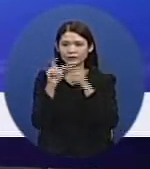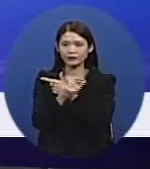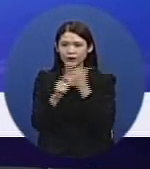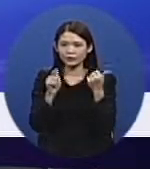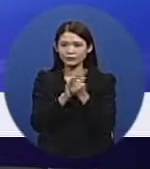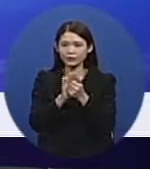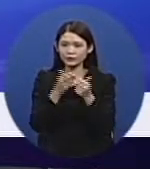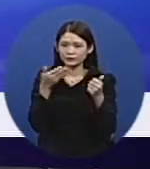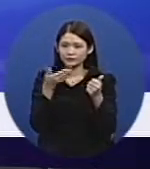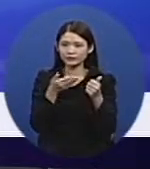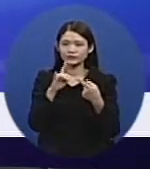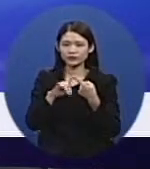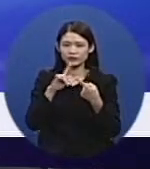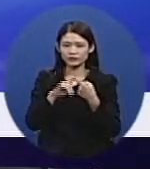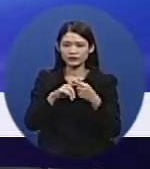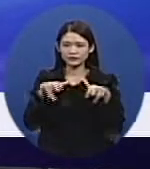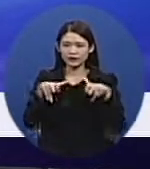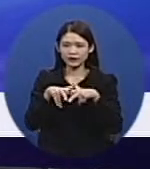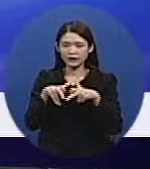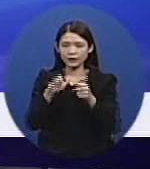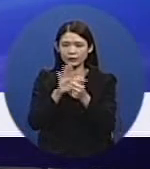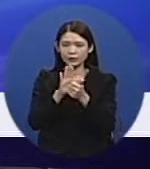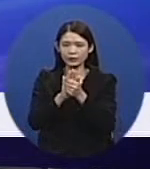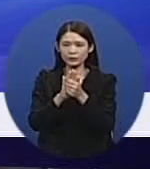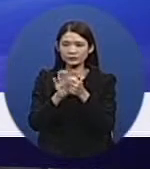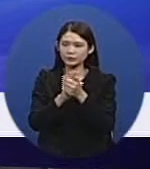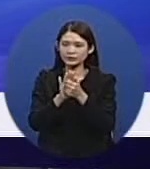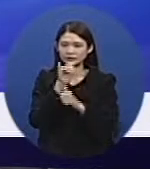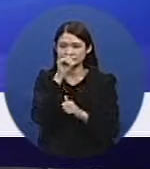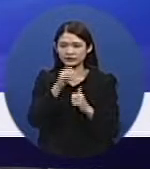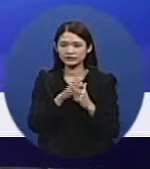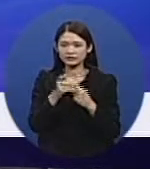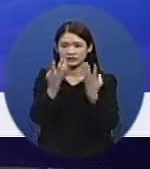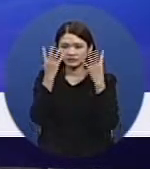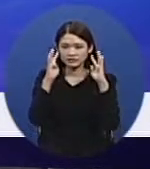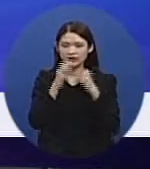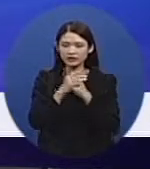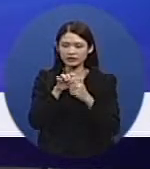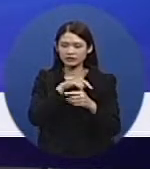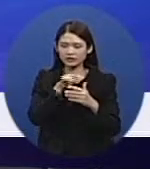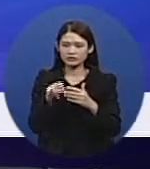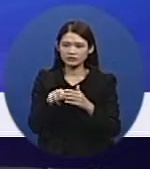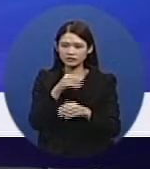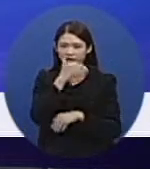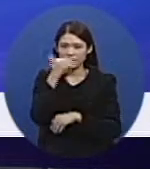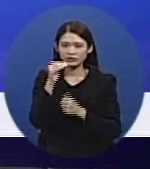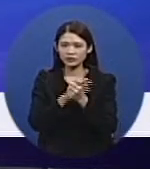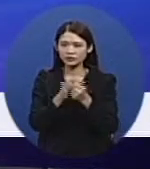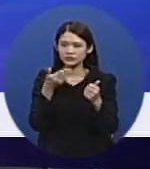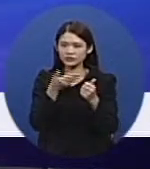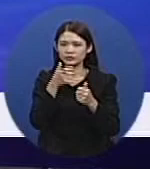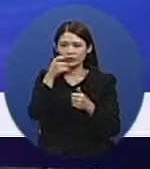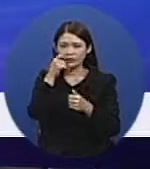있는 장애대학생 도우미 지원 사업이 있습니다. 그러나 이 사업이 대학에서 제대로 서비스 지원이 되지 못하고